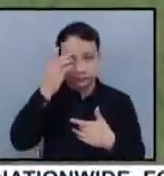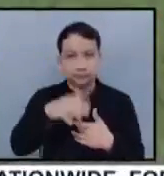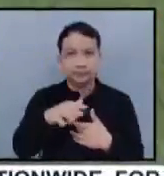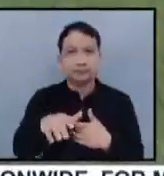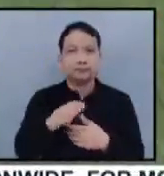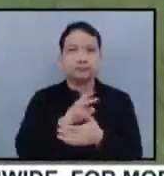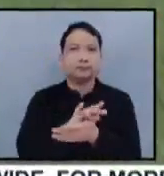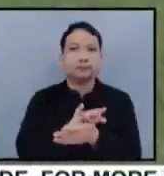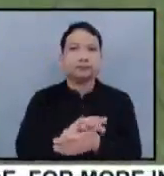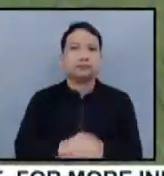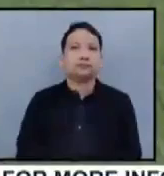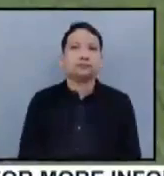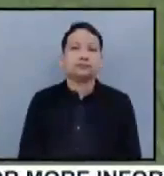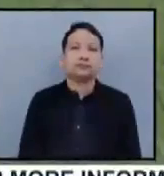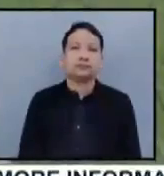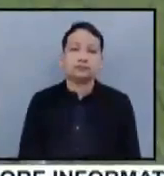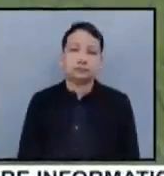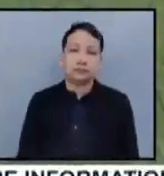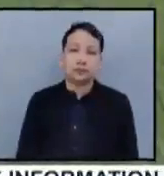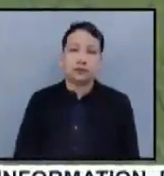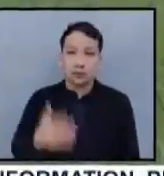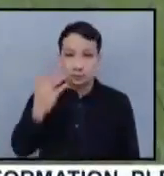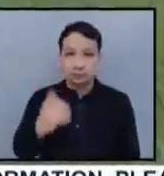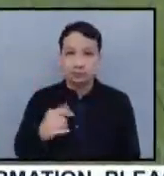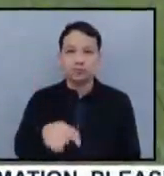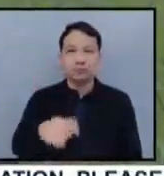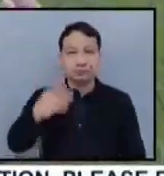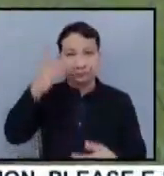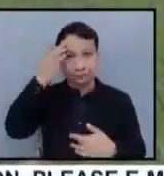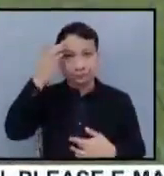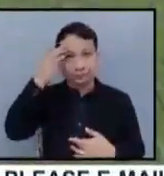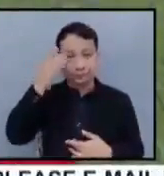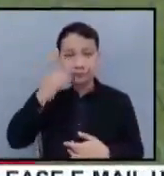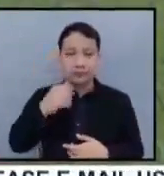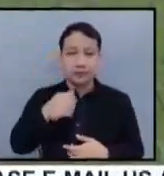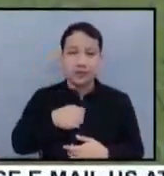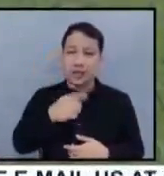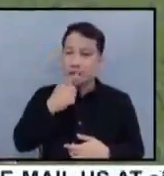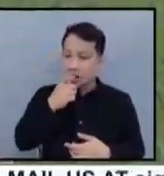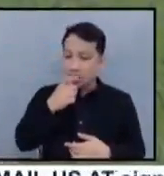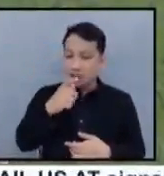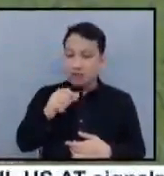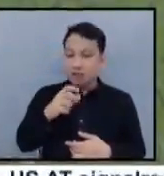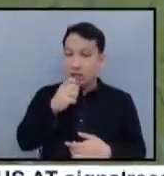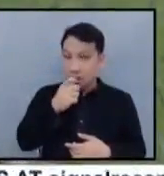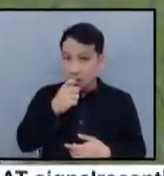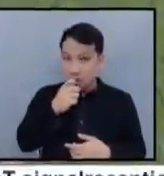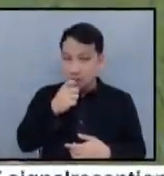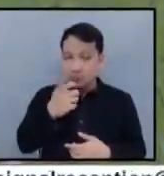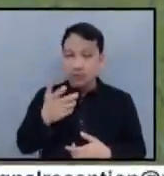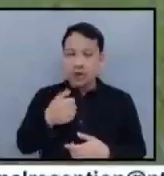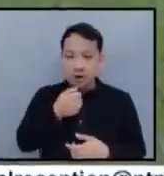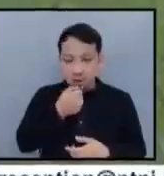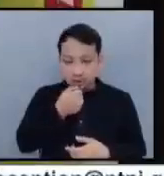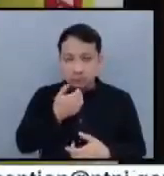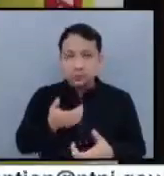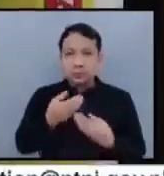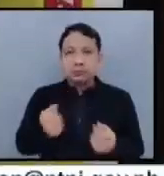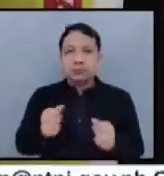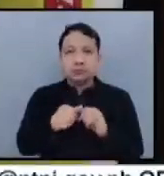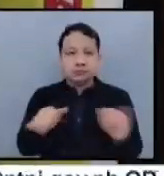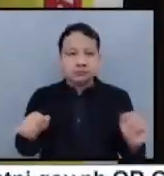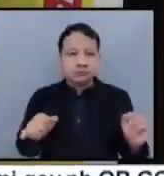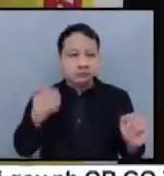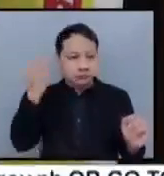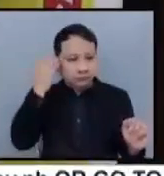Ang Lagundi po ay gamot sa asma at ubo. Ang COVID may sintomas ng parang asma at ubo.